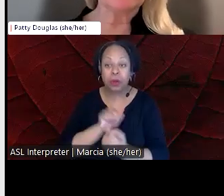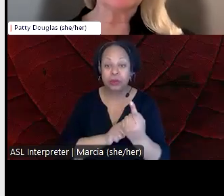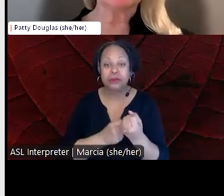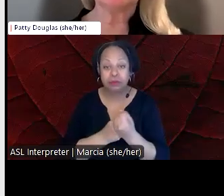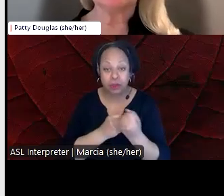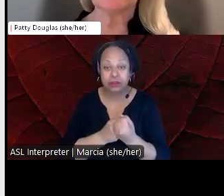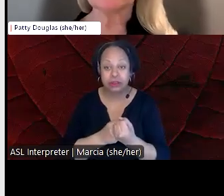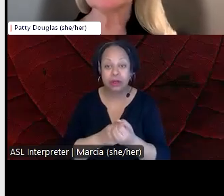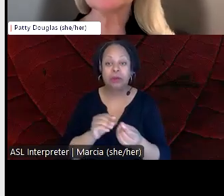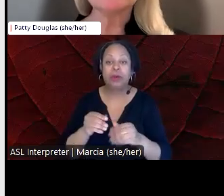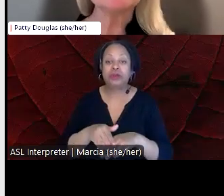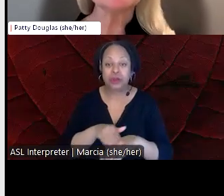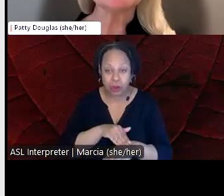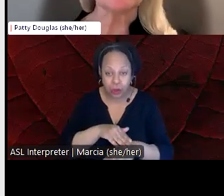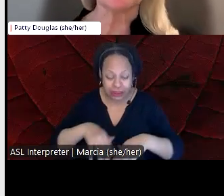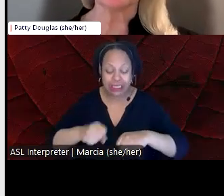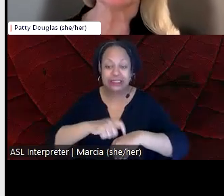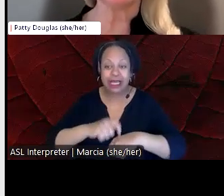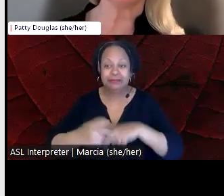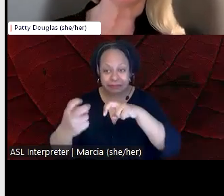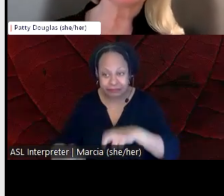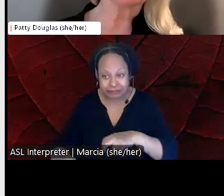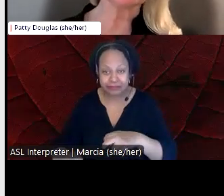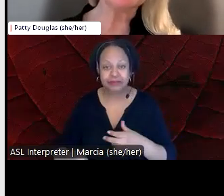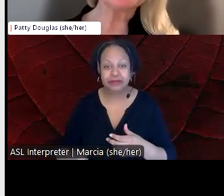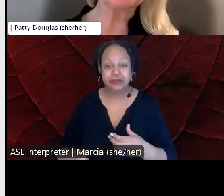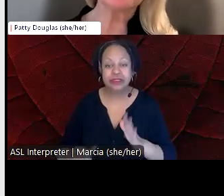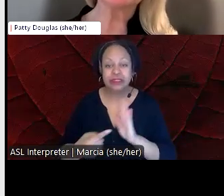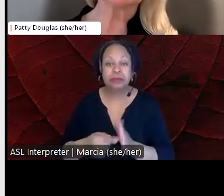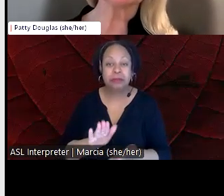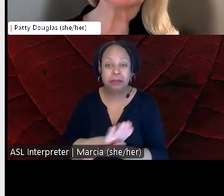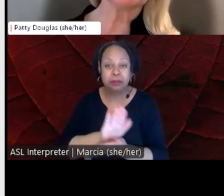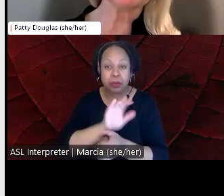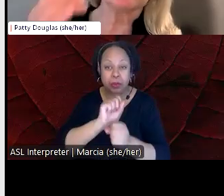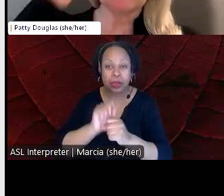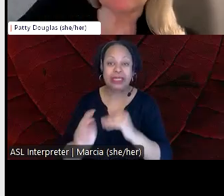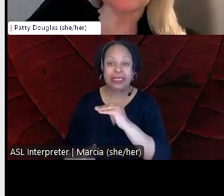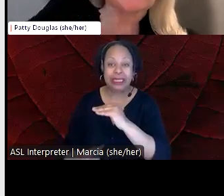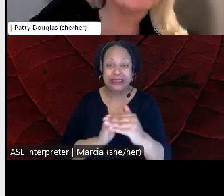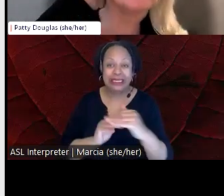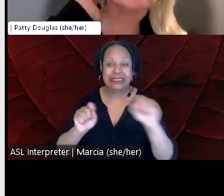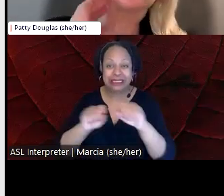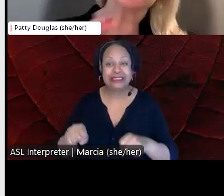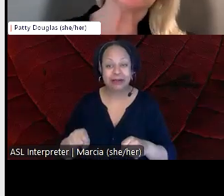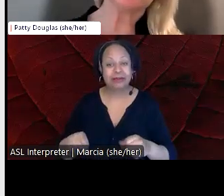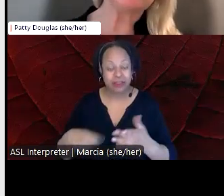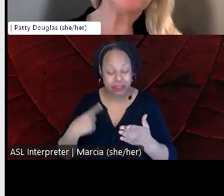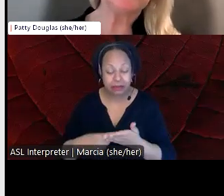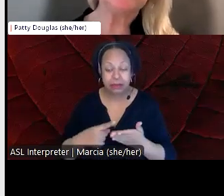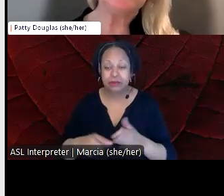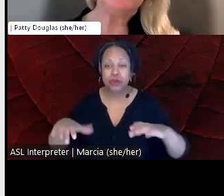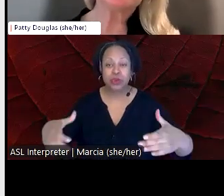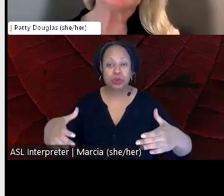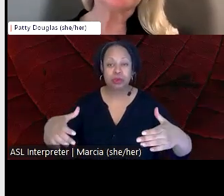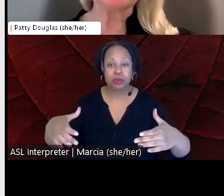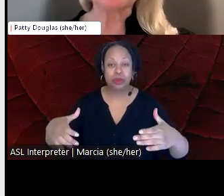personne dans donc, le système d'accueil bureaucratique ou dans des situations de groupe. Ce ne sont pas